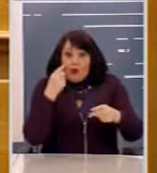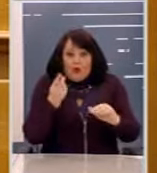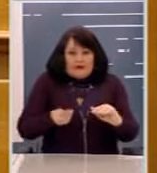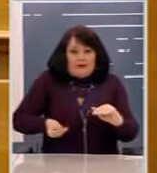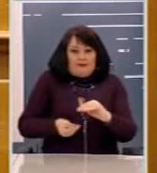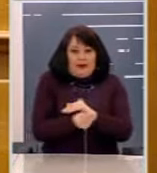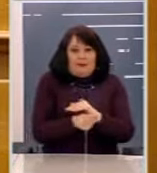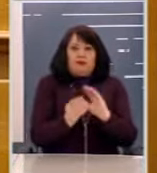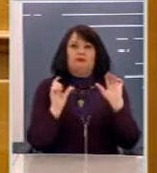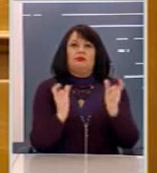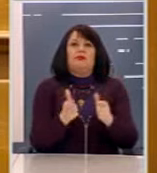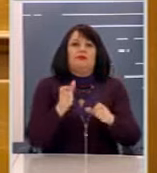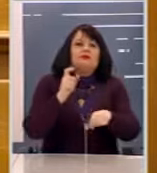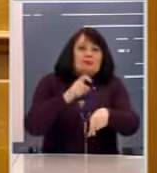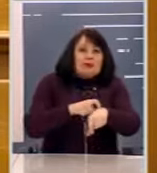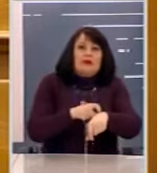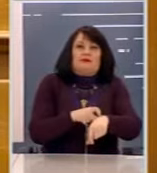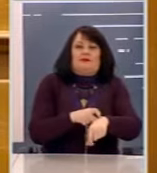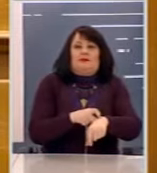δωροδοκούμενοι.